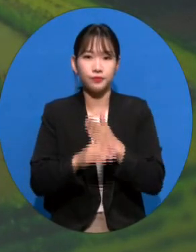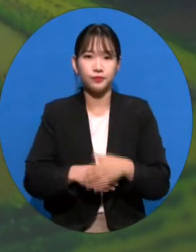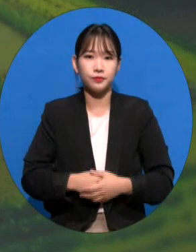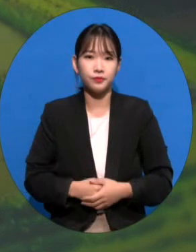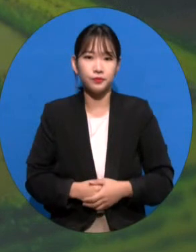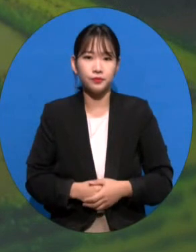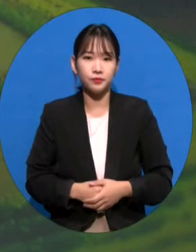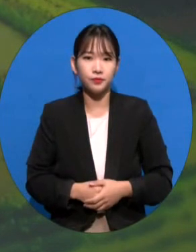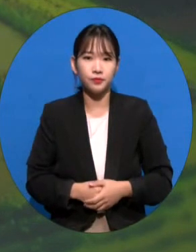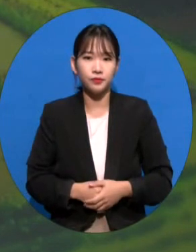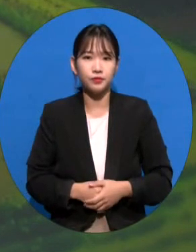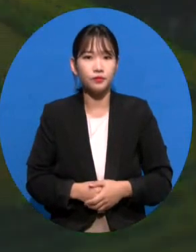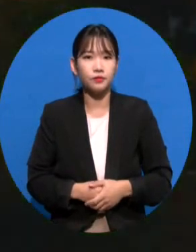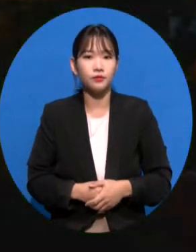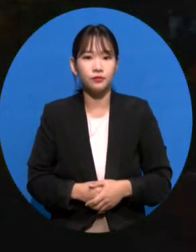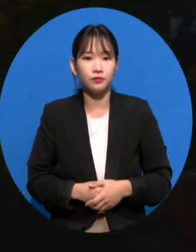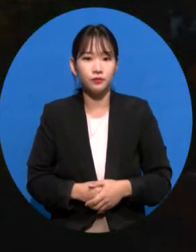기자입니다.